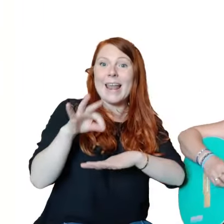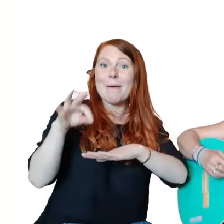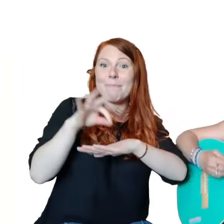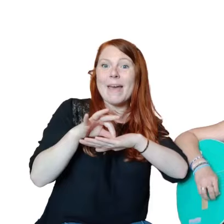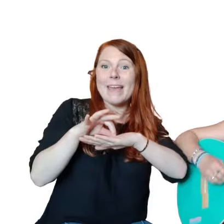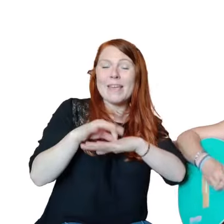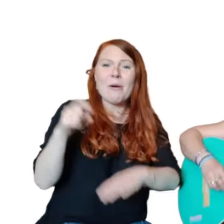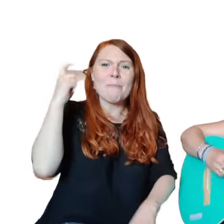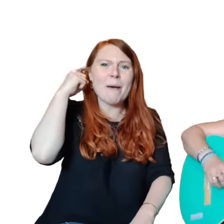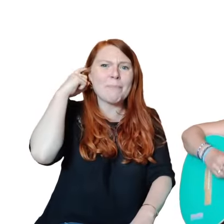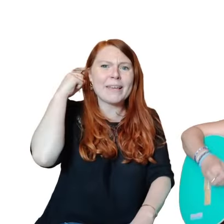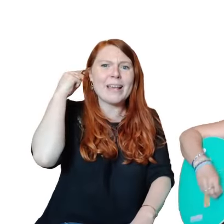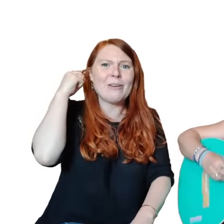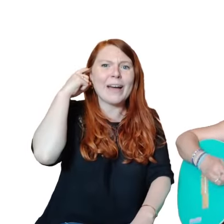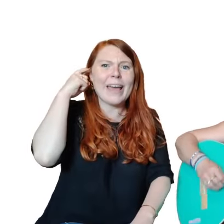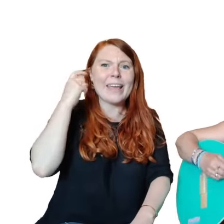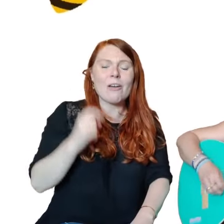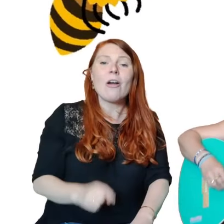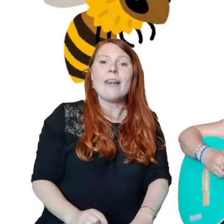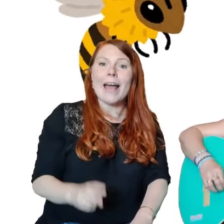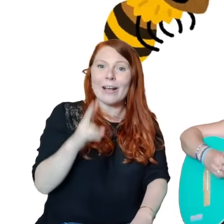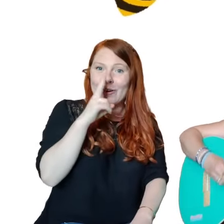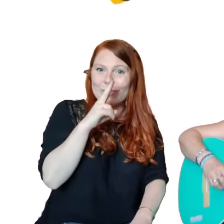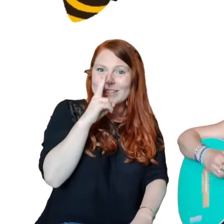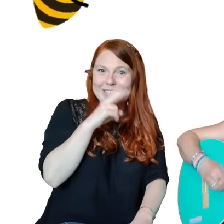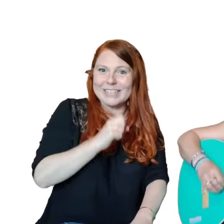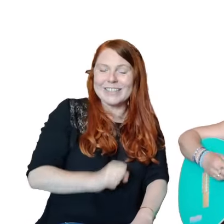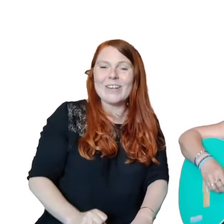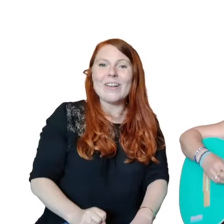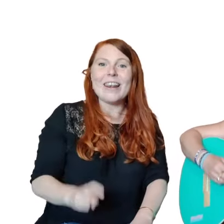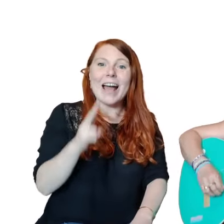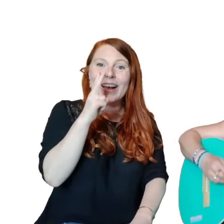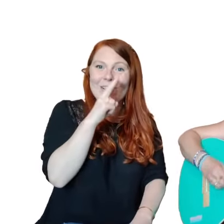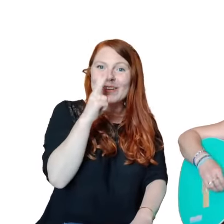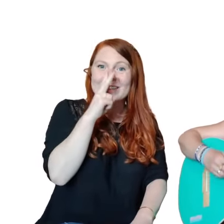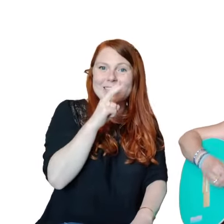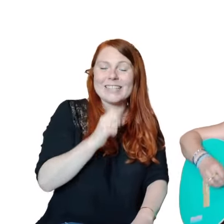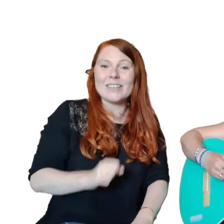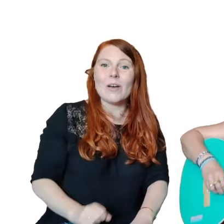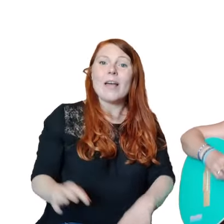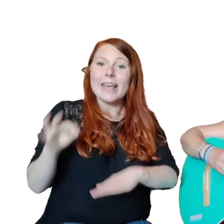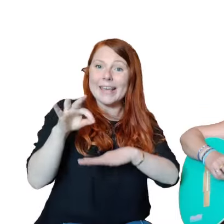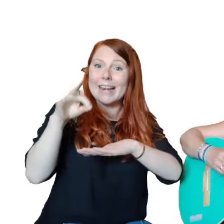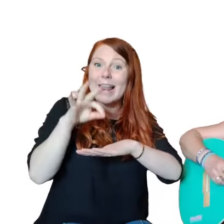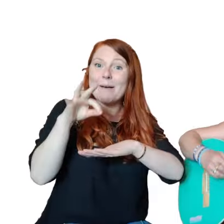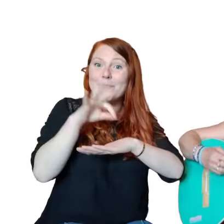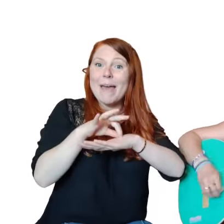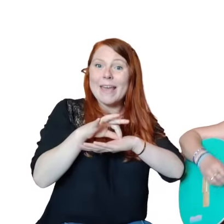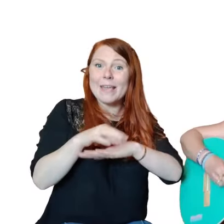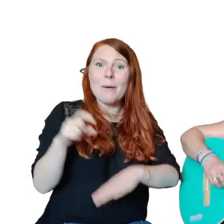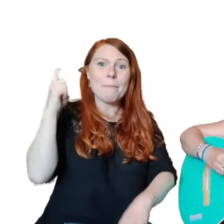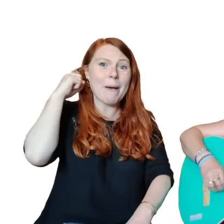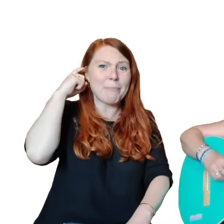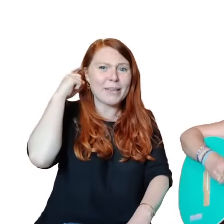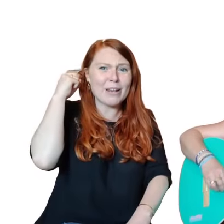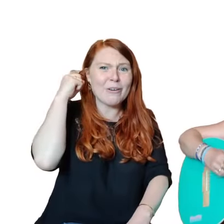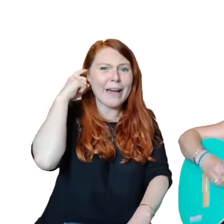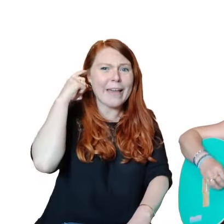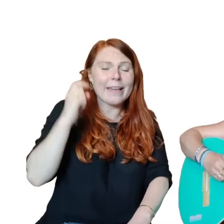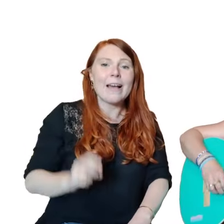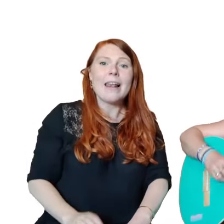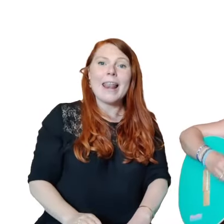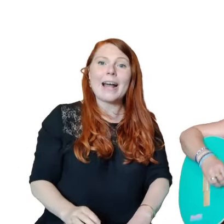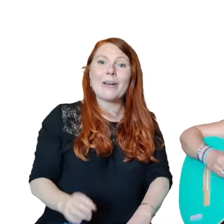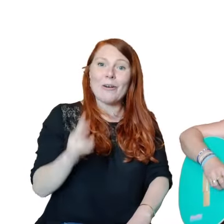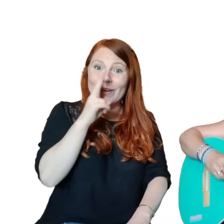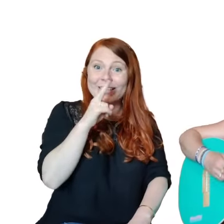Et l'abeille m'a piqué l'oreille. La coquine, la coquine. Et l'abeille m'a piqué